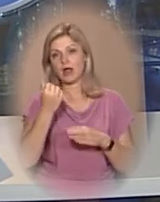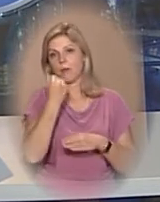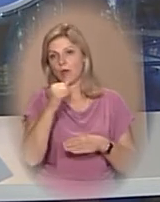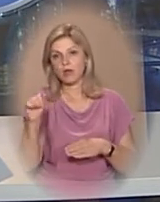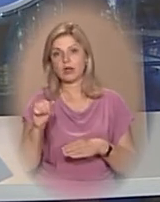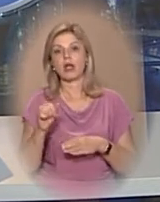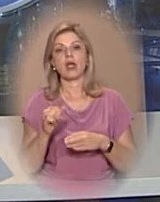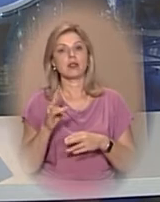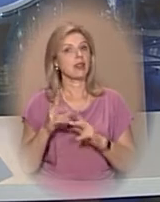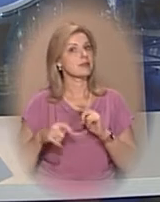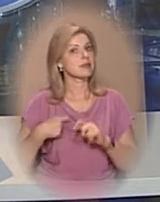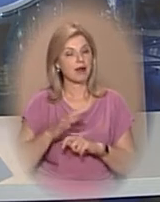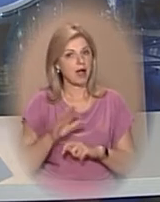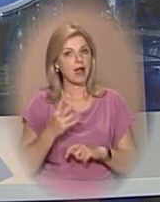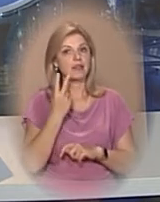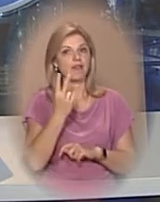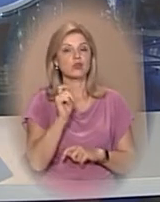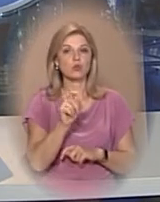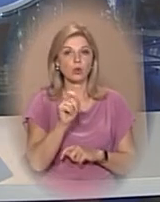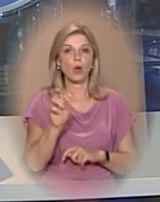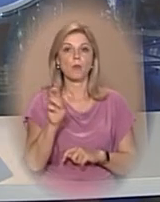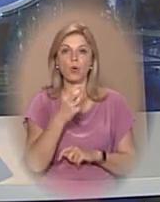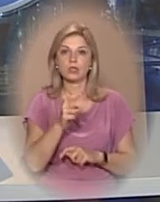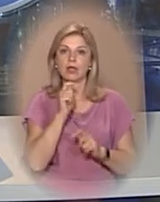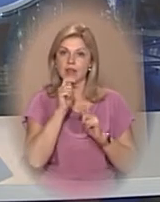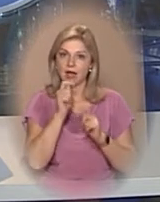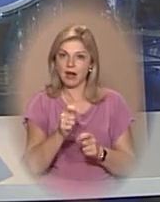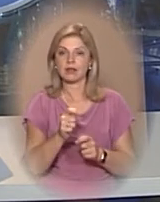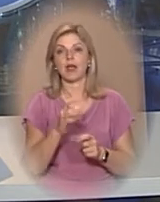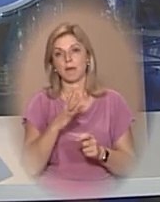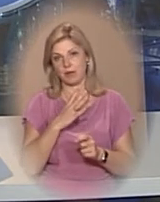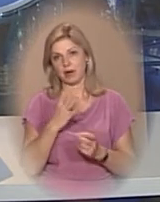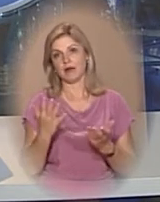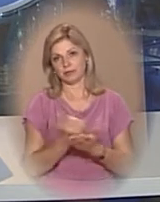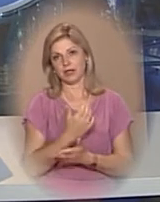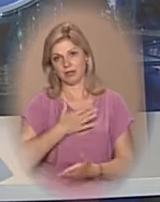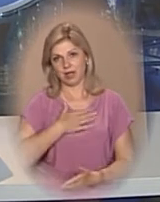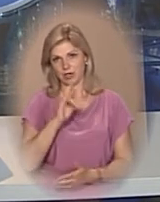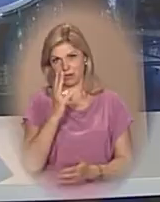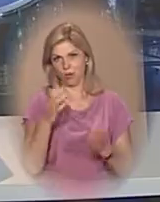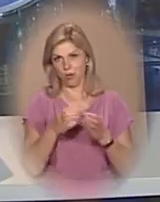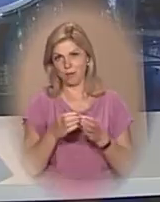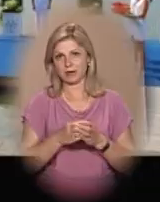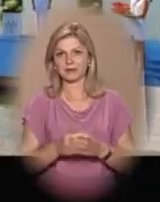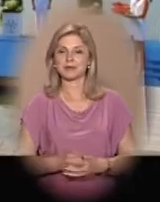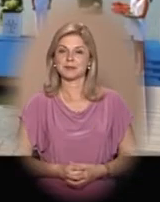не виявилися марними. Дві золоті і бронзова нагорода лягли до скарбнички наших гребців.